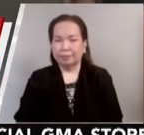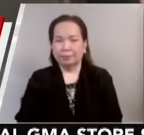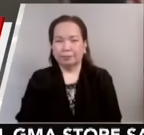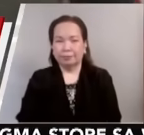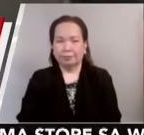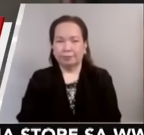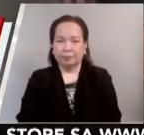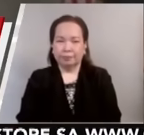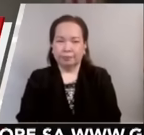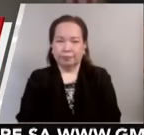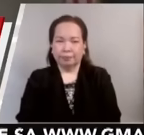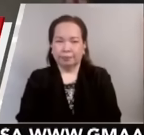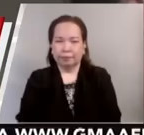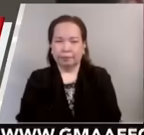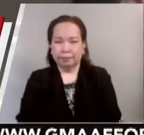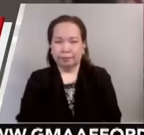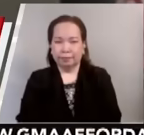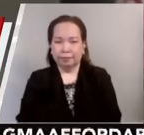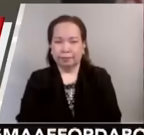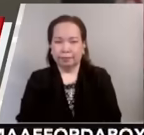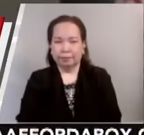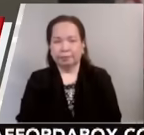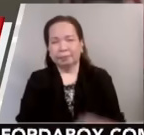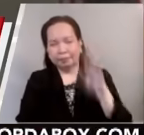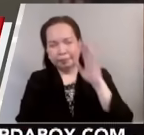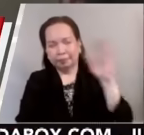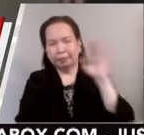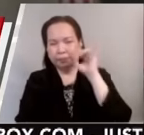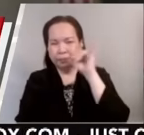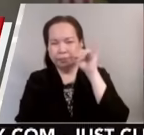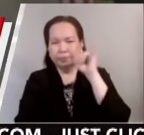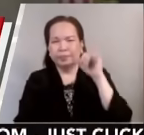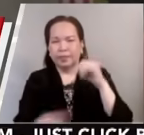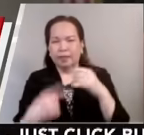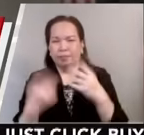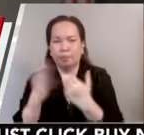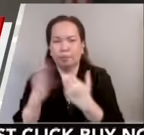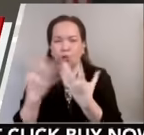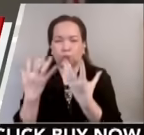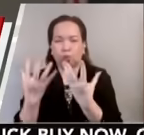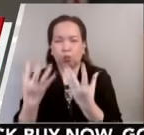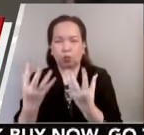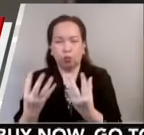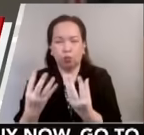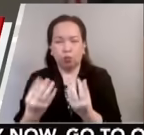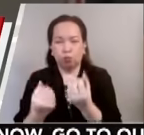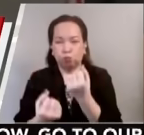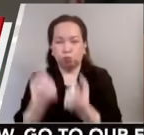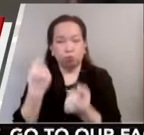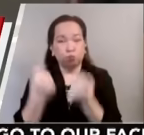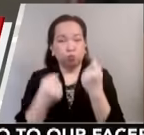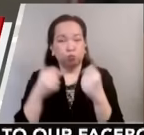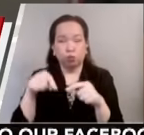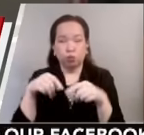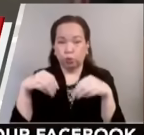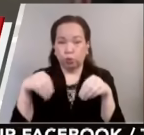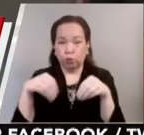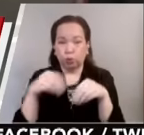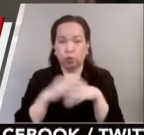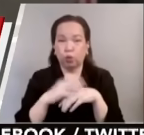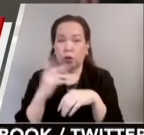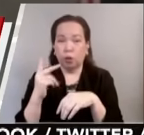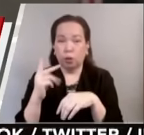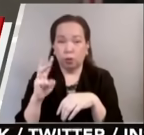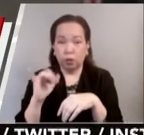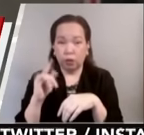Jonathan Ivan may mga paputok ng Paubos ngayon ang supply dito sa ilang tindahan yan yung kitis lucis